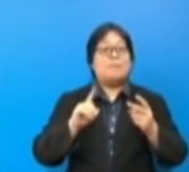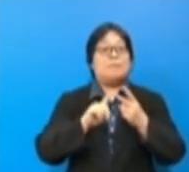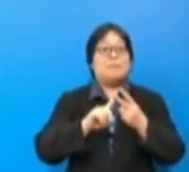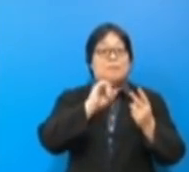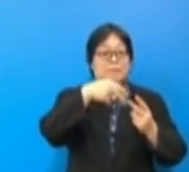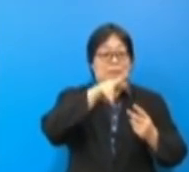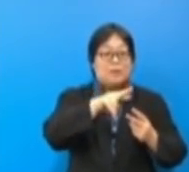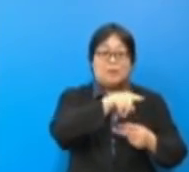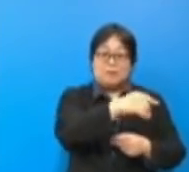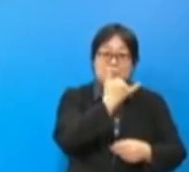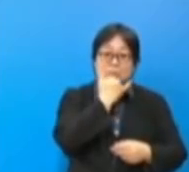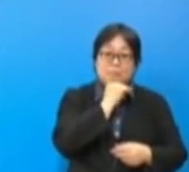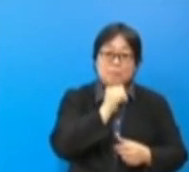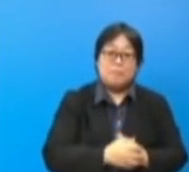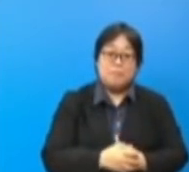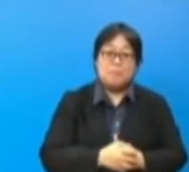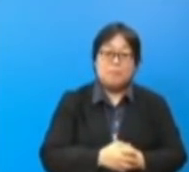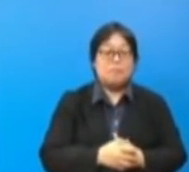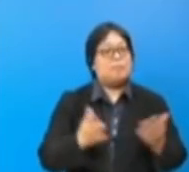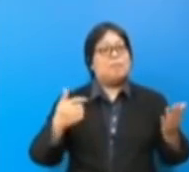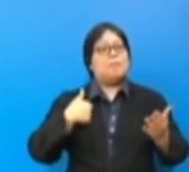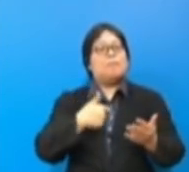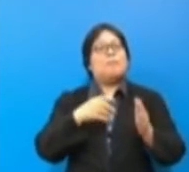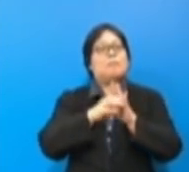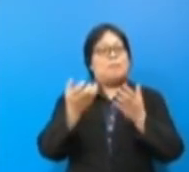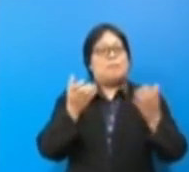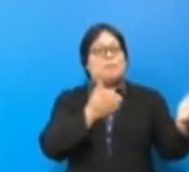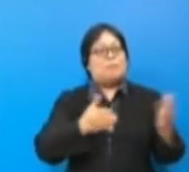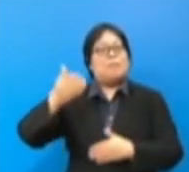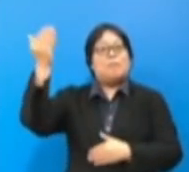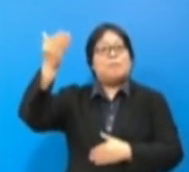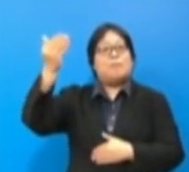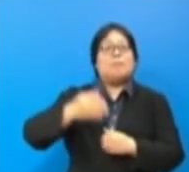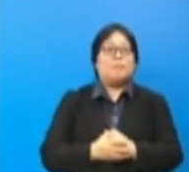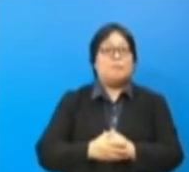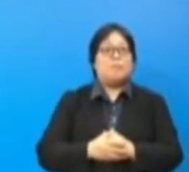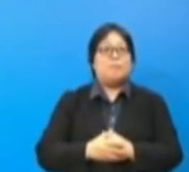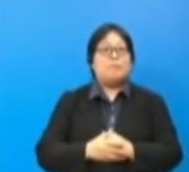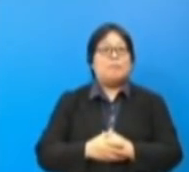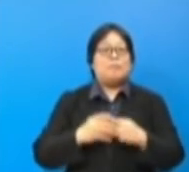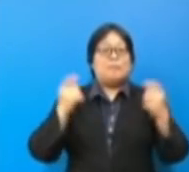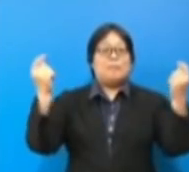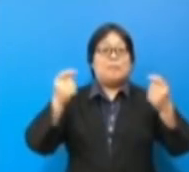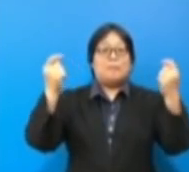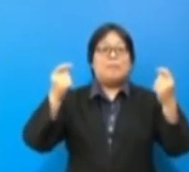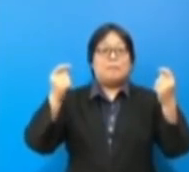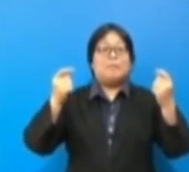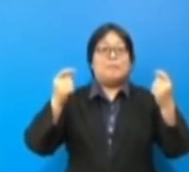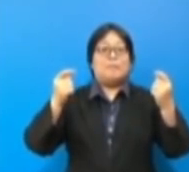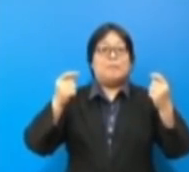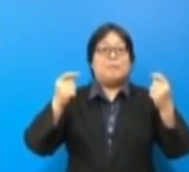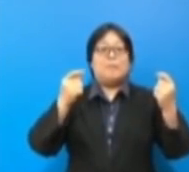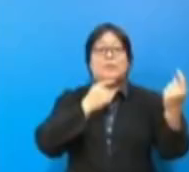SPR hal atau tidak Kemudian kami anjurkan seminal Sempena maulidur Rasul